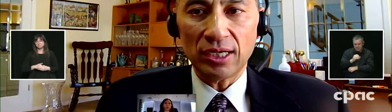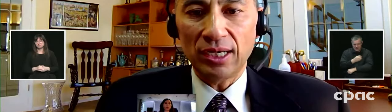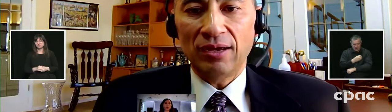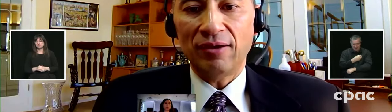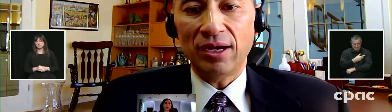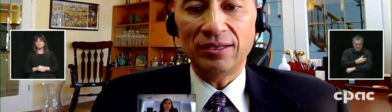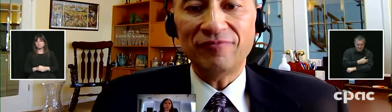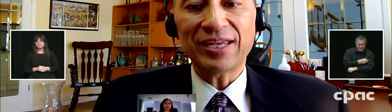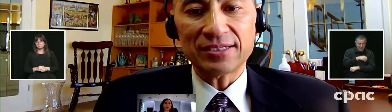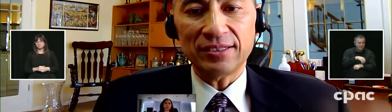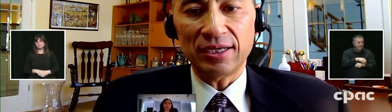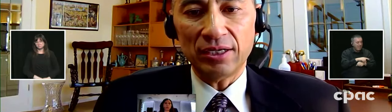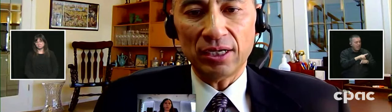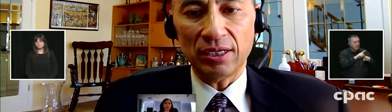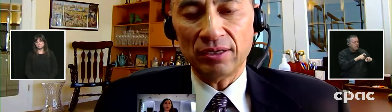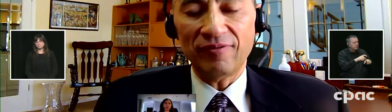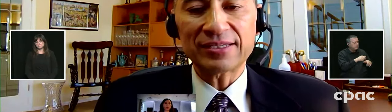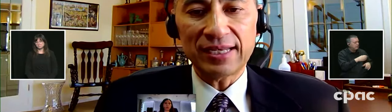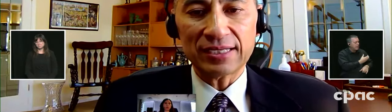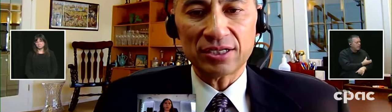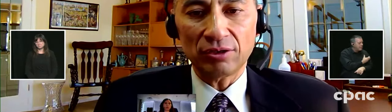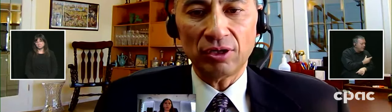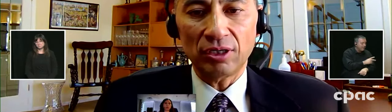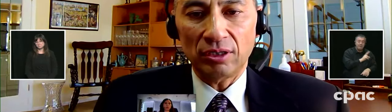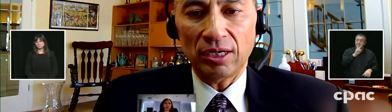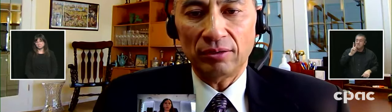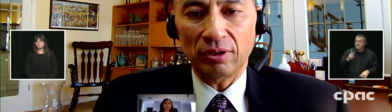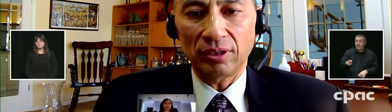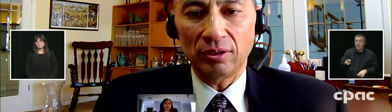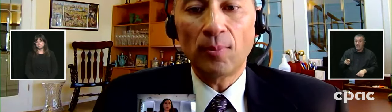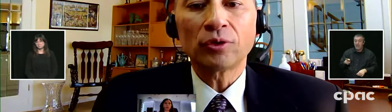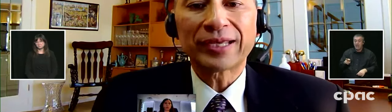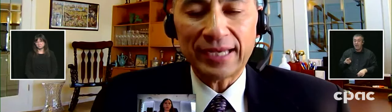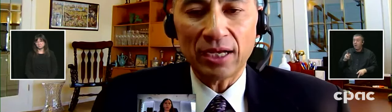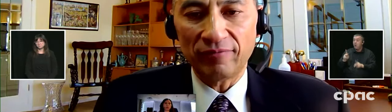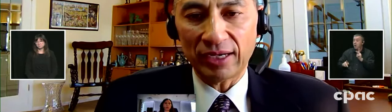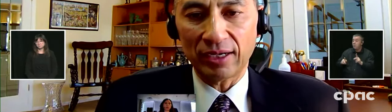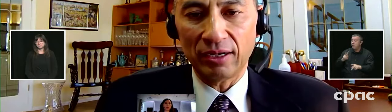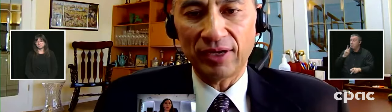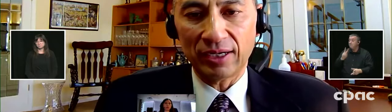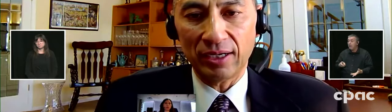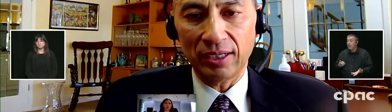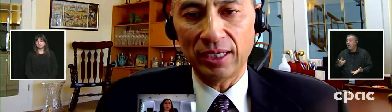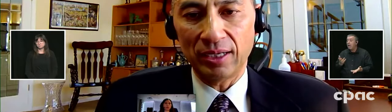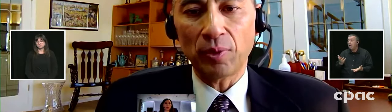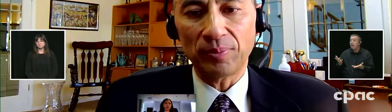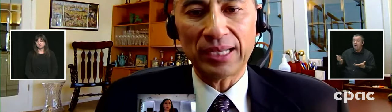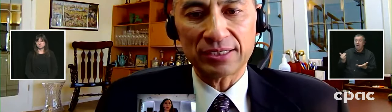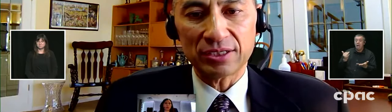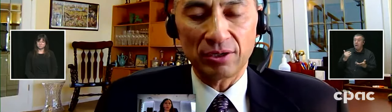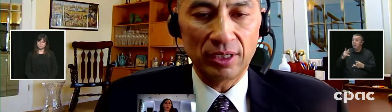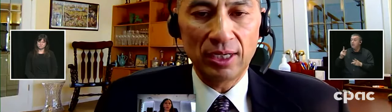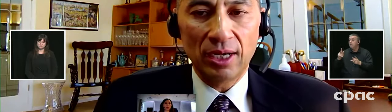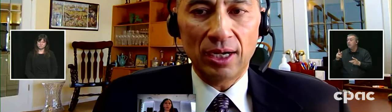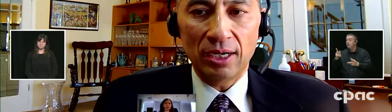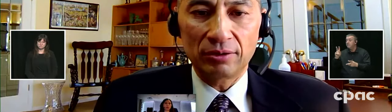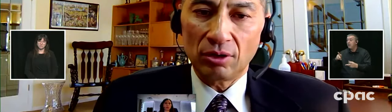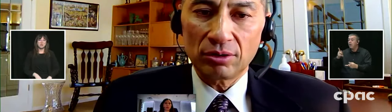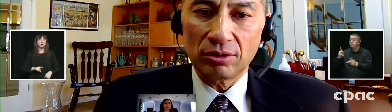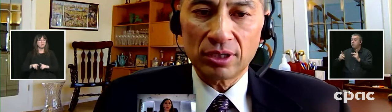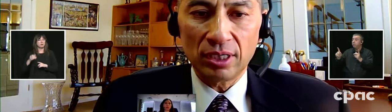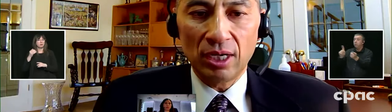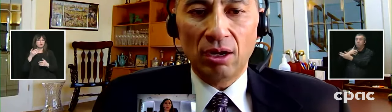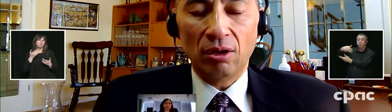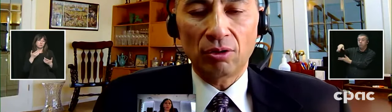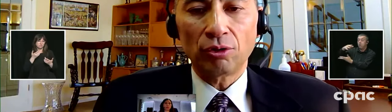que la, l'efficacité de vaccination dans le, dans le monde réel avec, avec les populations.